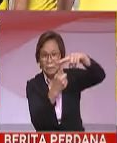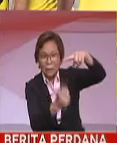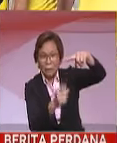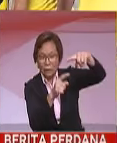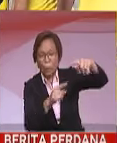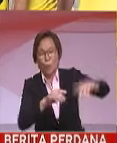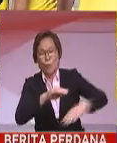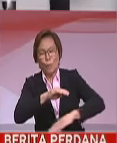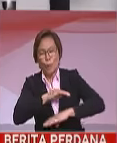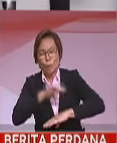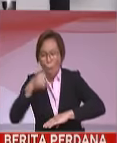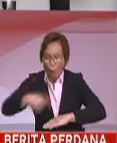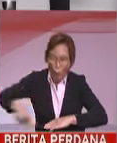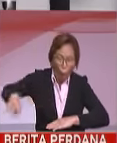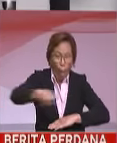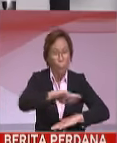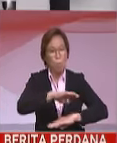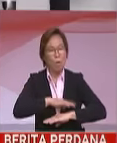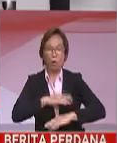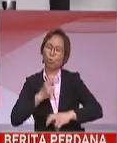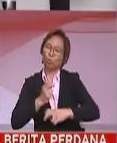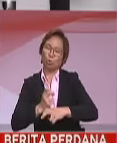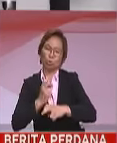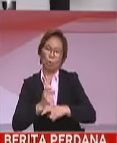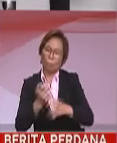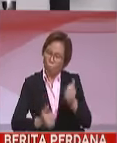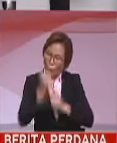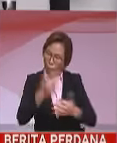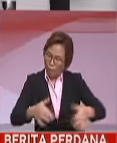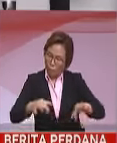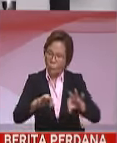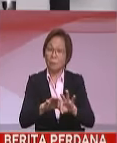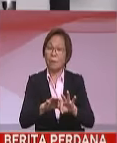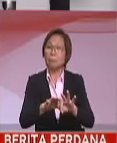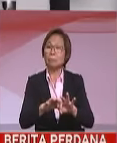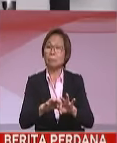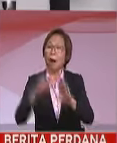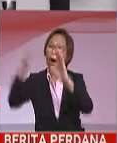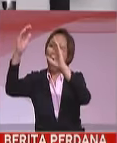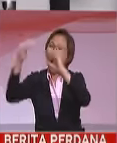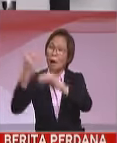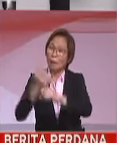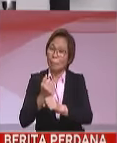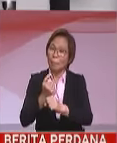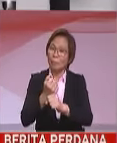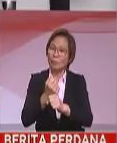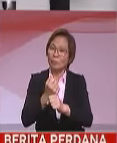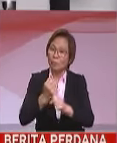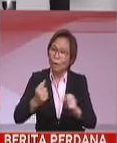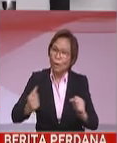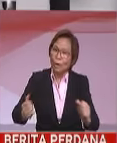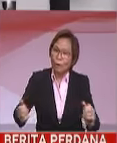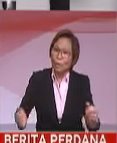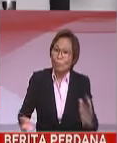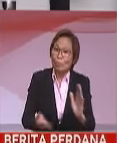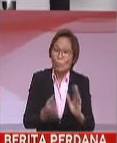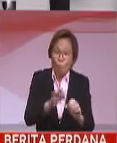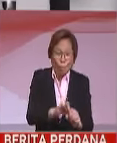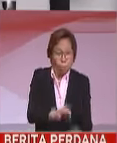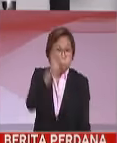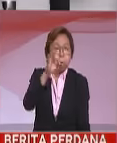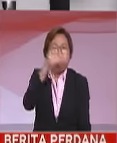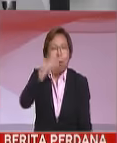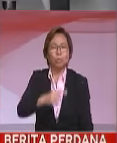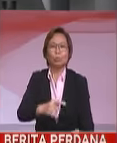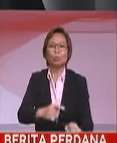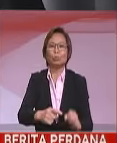boleh memuaskan hati semua pihak. Apa yang penting, katanya, ia diharap dapat menaikkan motivasi pemain untuk